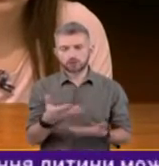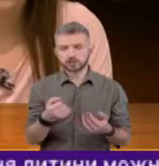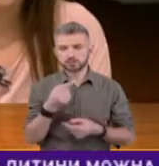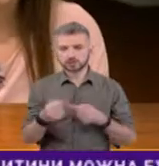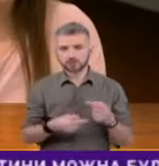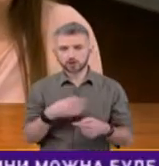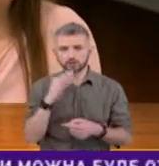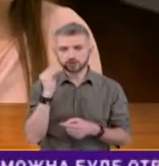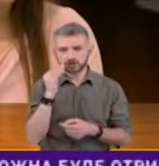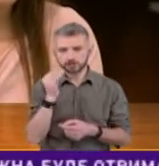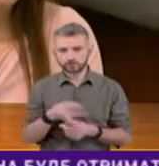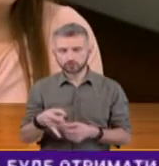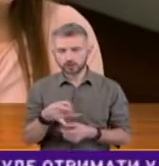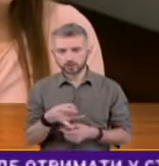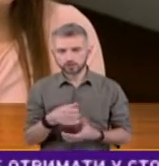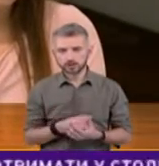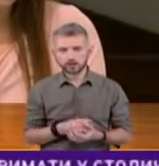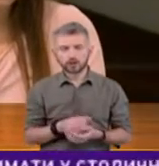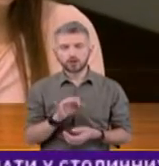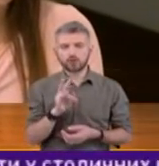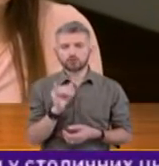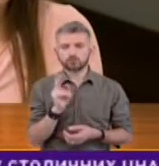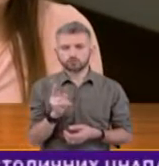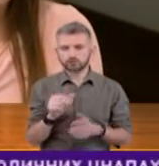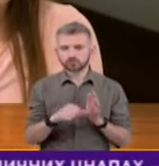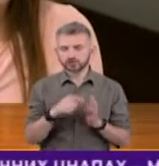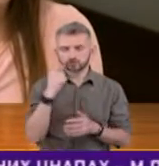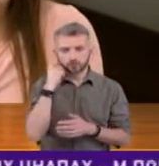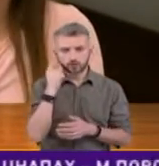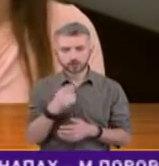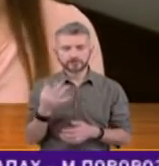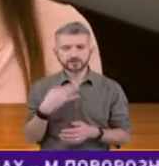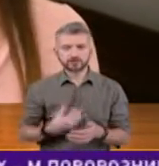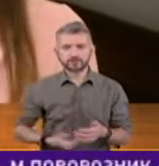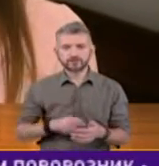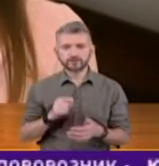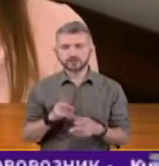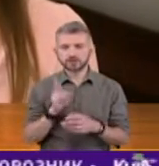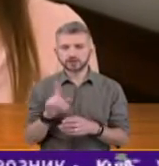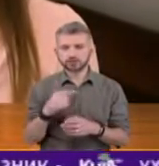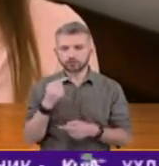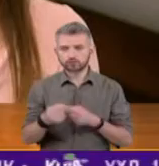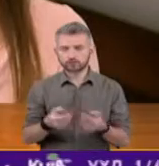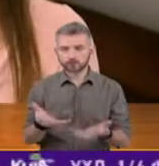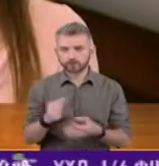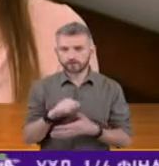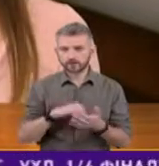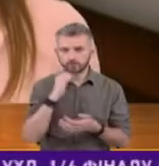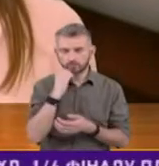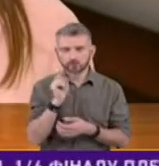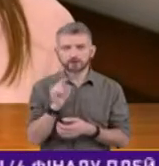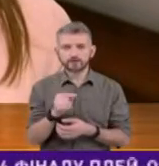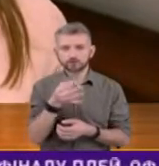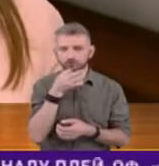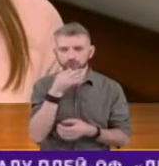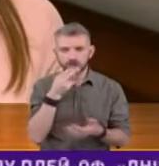в Шевченківському районі. Онуку 6 років. І син живе в тій квартирі, яку він успадкував від бабусі. Але він там ще